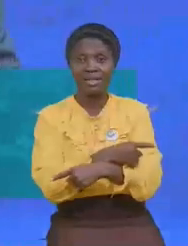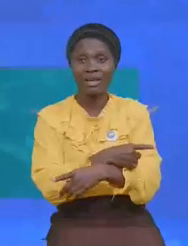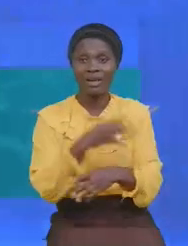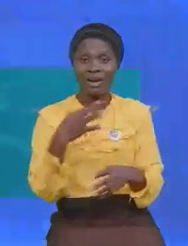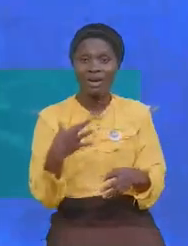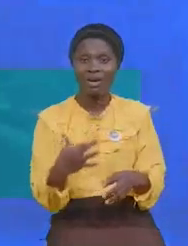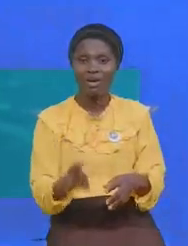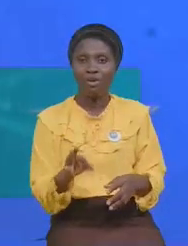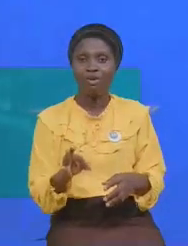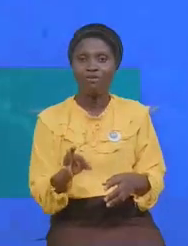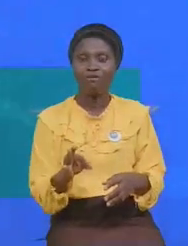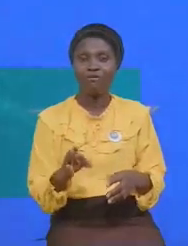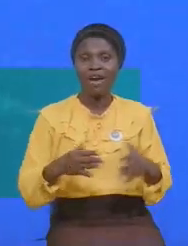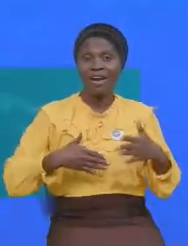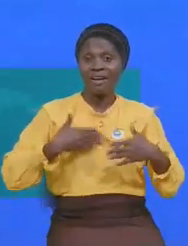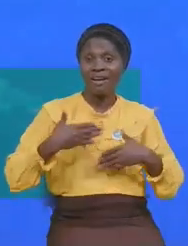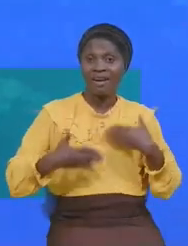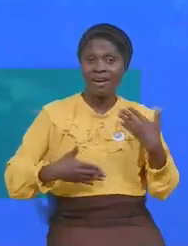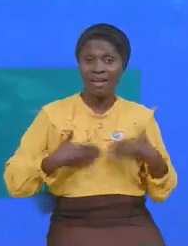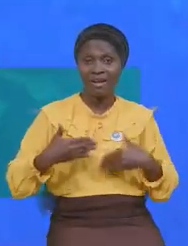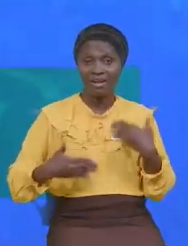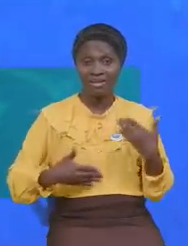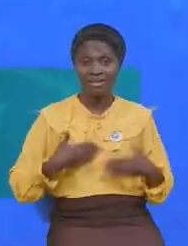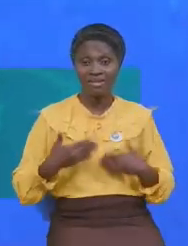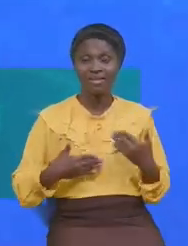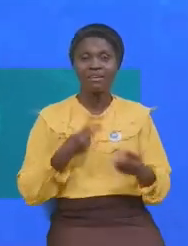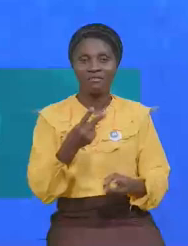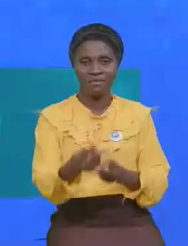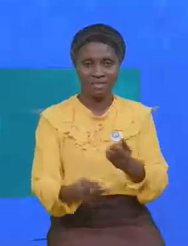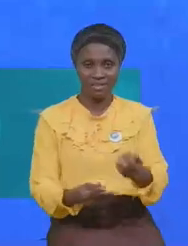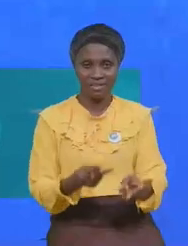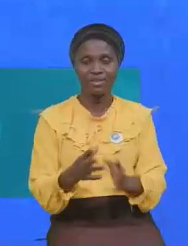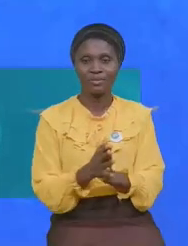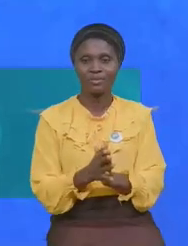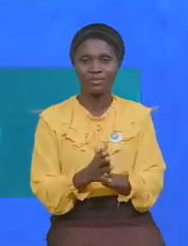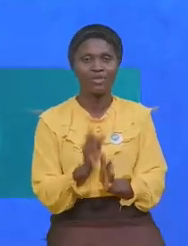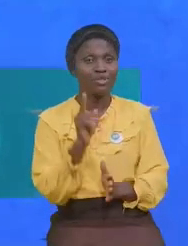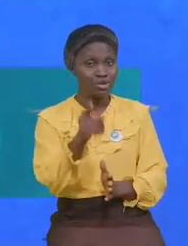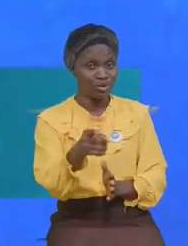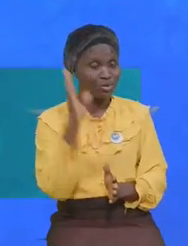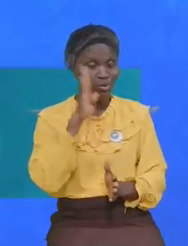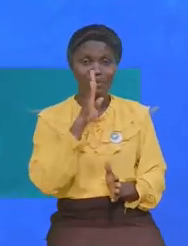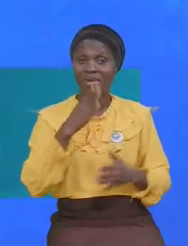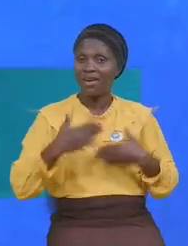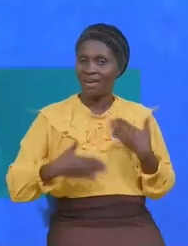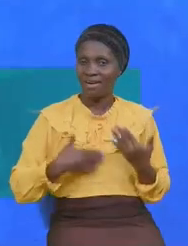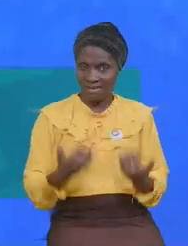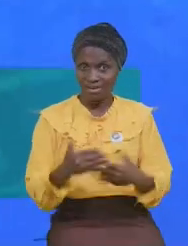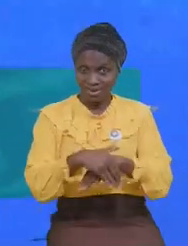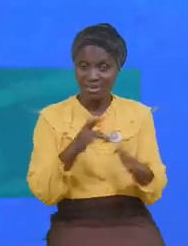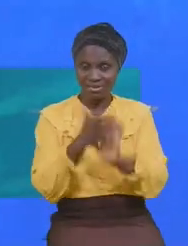Le jour béni de la visite de joie. Vous serez joyeux ce